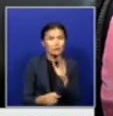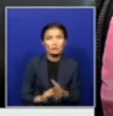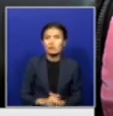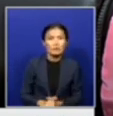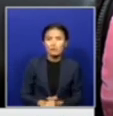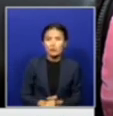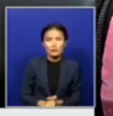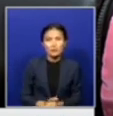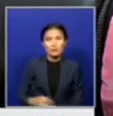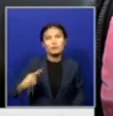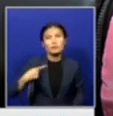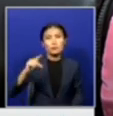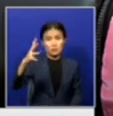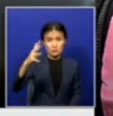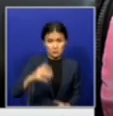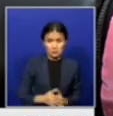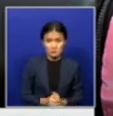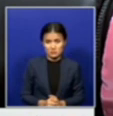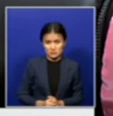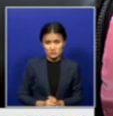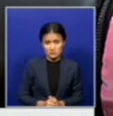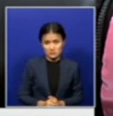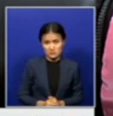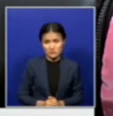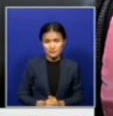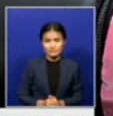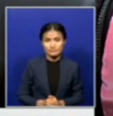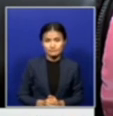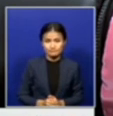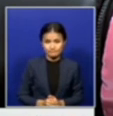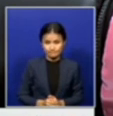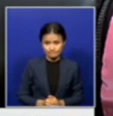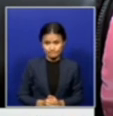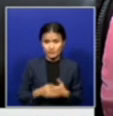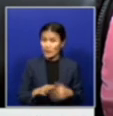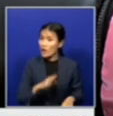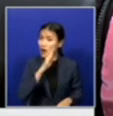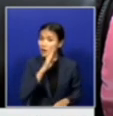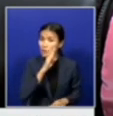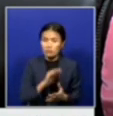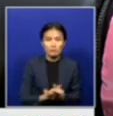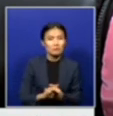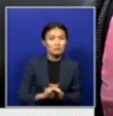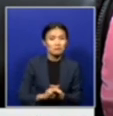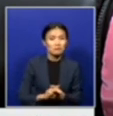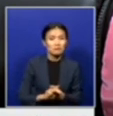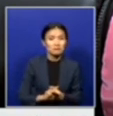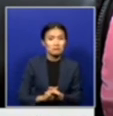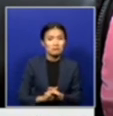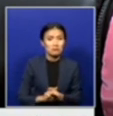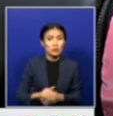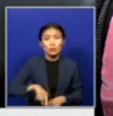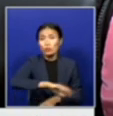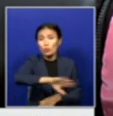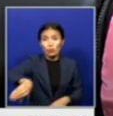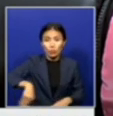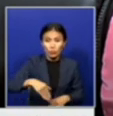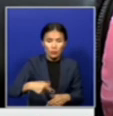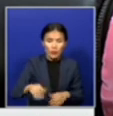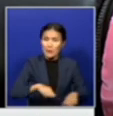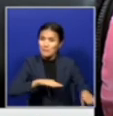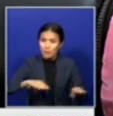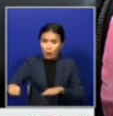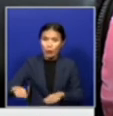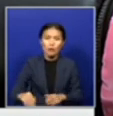ขับเคลื่อนทางเศรษฐกิจแล้วเนี่ยมันก็เกิดความไม่ล่ามันก็เกิดความล่าช้ามันก็เกิดการไม่ทั่วถึงอย่าง